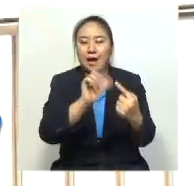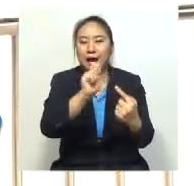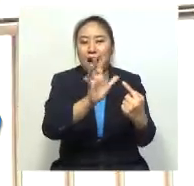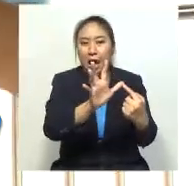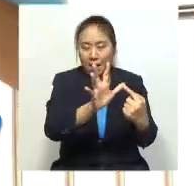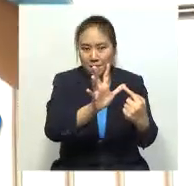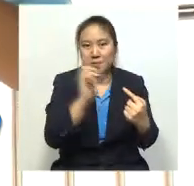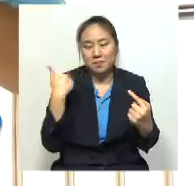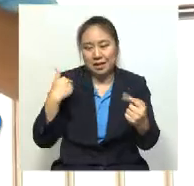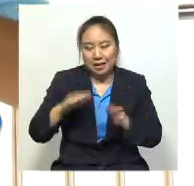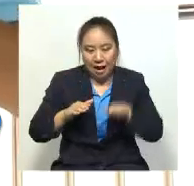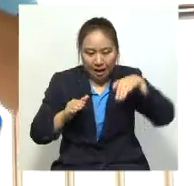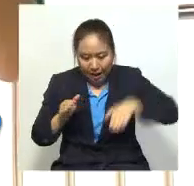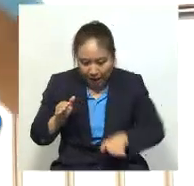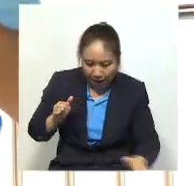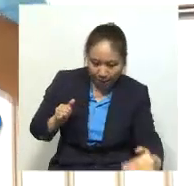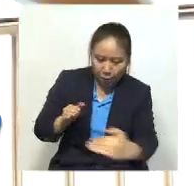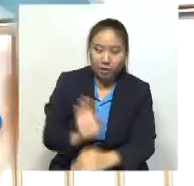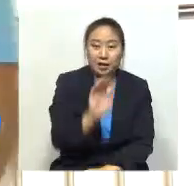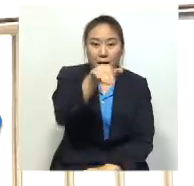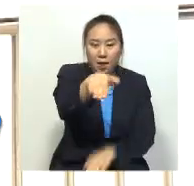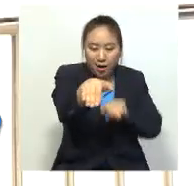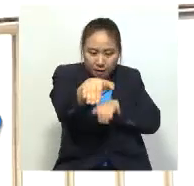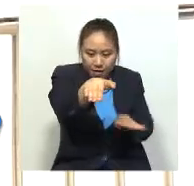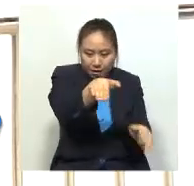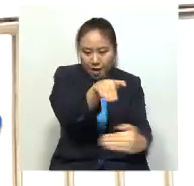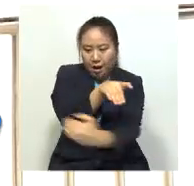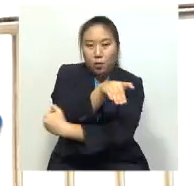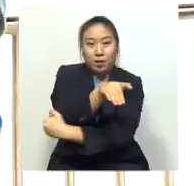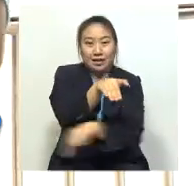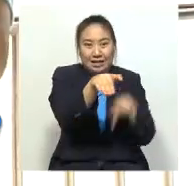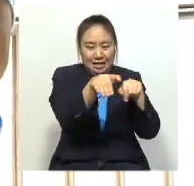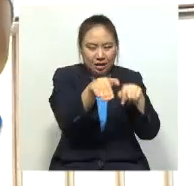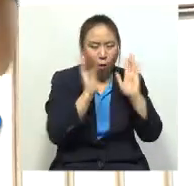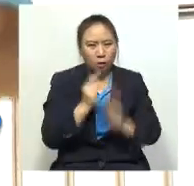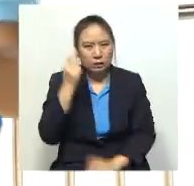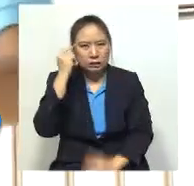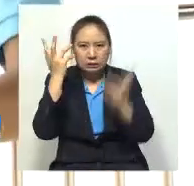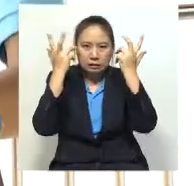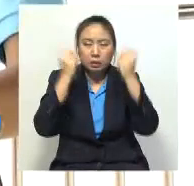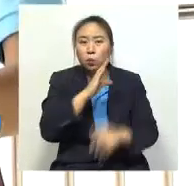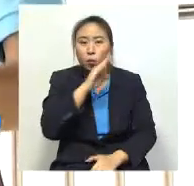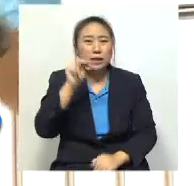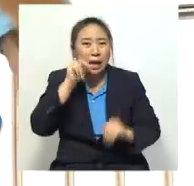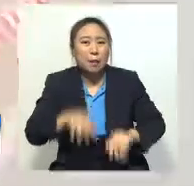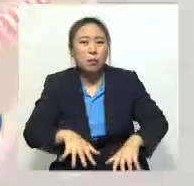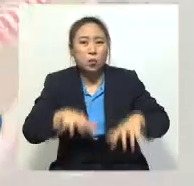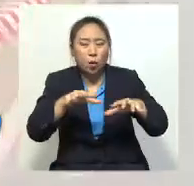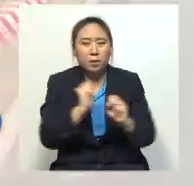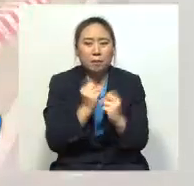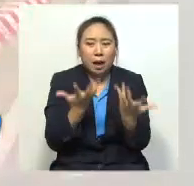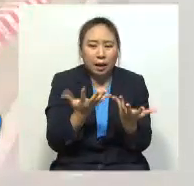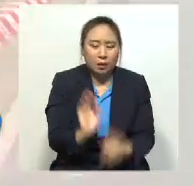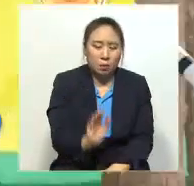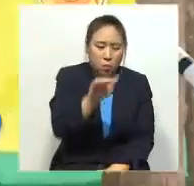ลอดใต้สะพาน ในจุดแบบนี้พอเป็นทางลอดคนก็จะกังวลว่าเอาถ้าน้ำมาหรือว่าถ้าน้ำท่วมจริงๆจะได้รับผลกระ